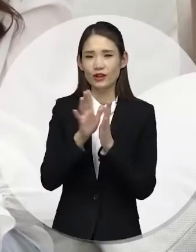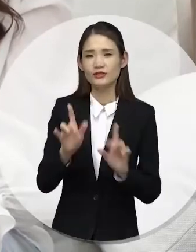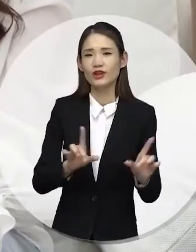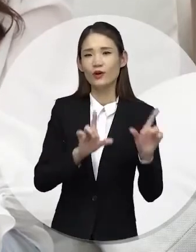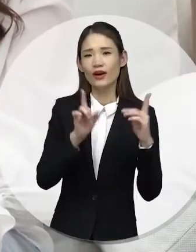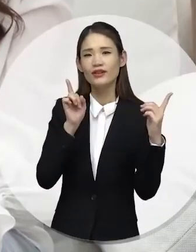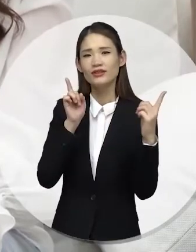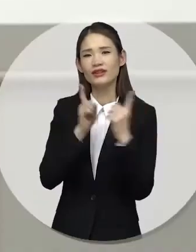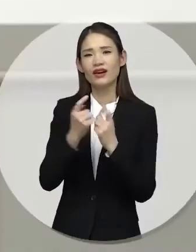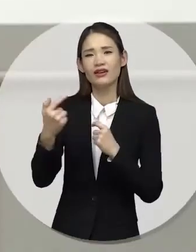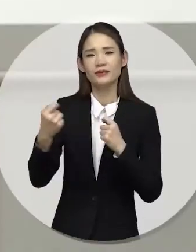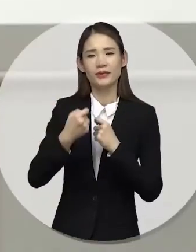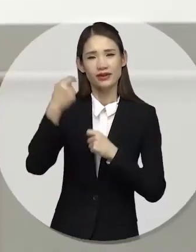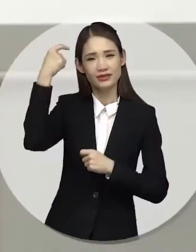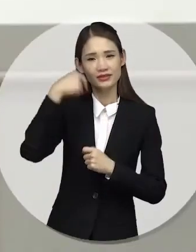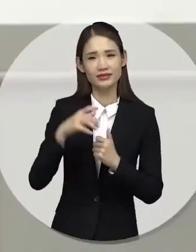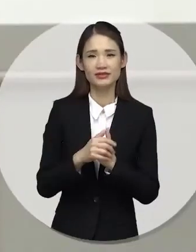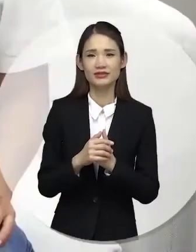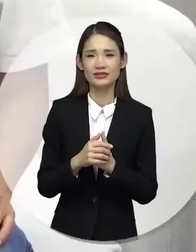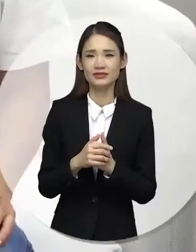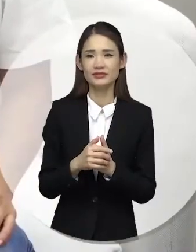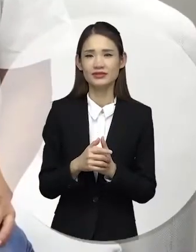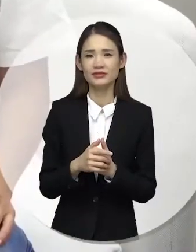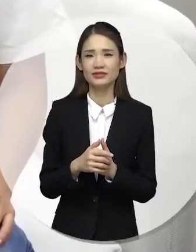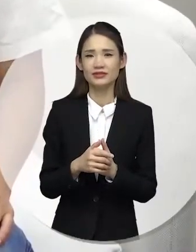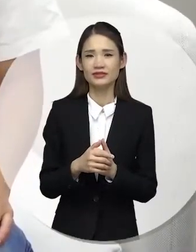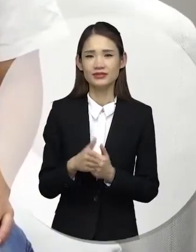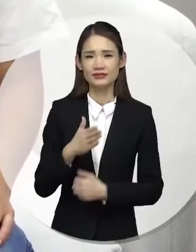건 대중교통이니까. 선아님.